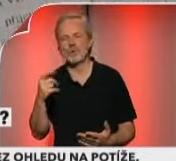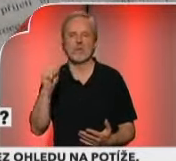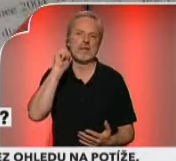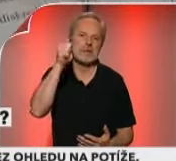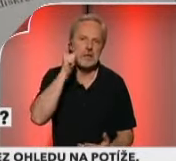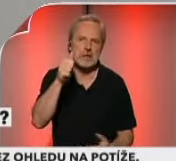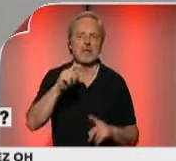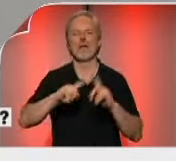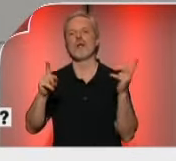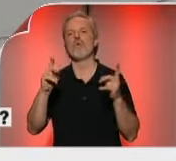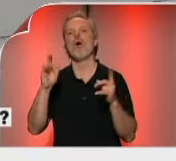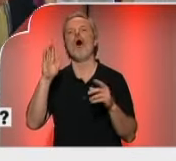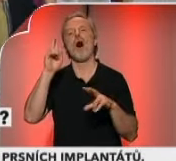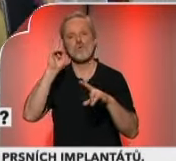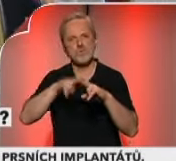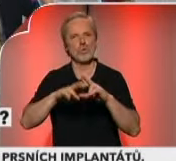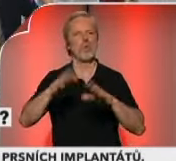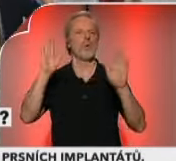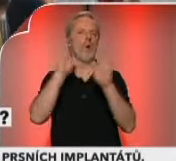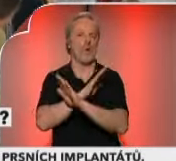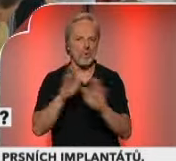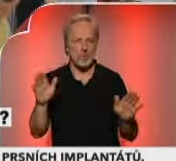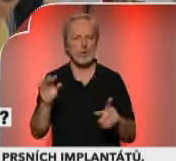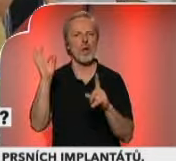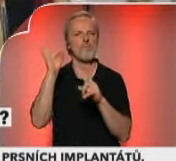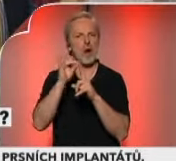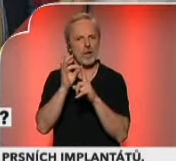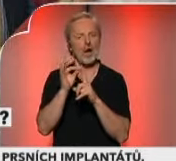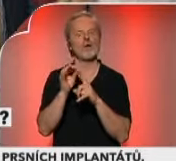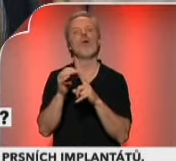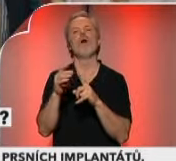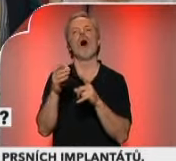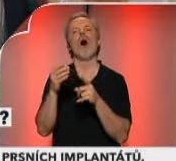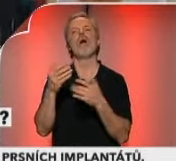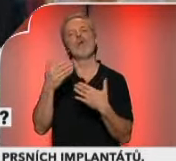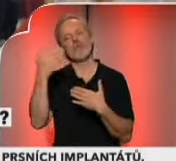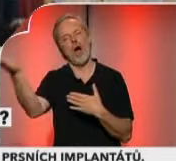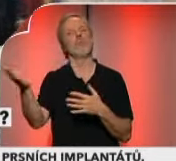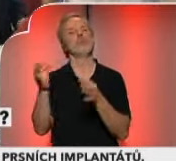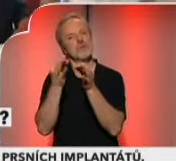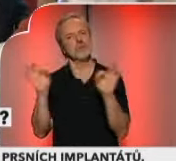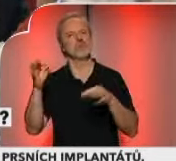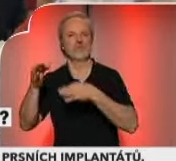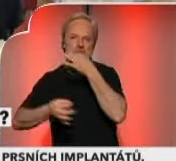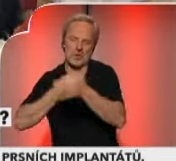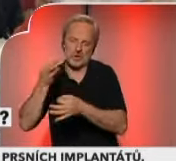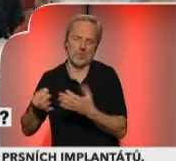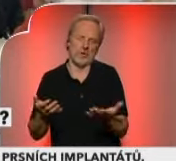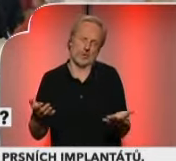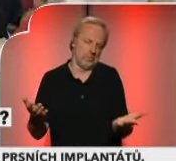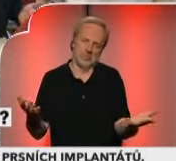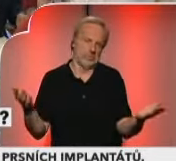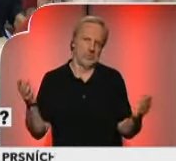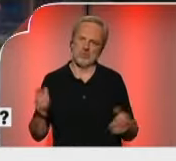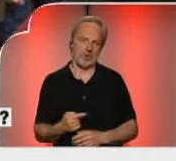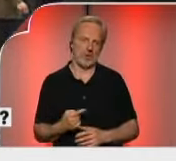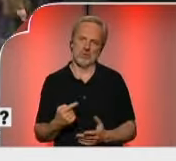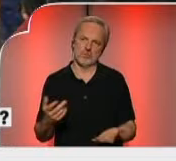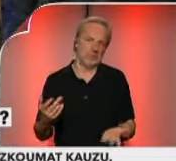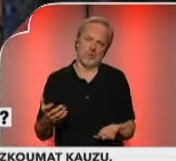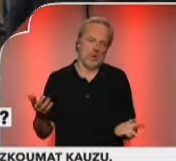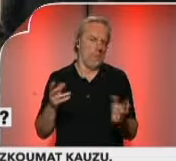v tom nevidím žádný rozdíl Pokud tyto skutky se staly potvrdí je Mandátový imunitní výbor i sněmovna tak pak by